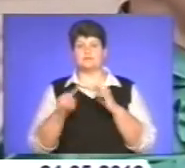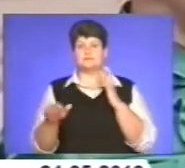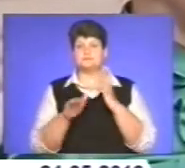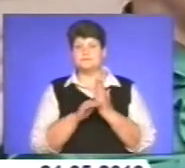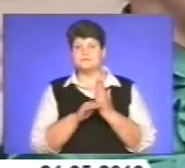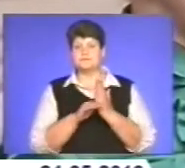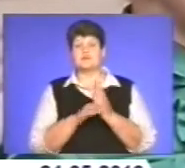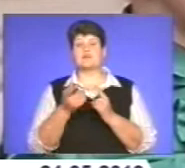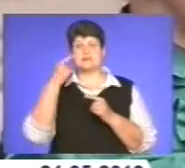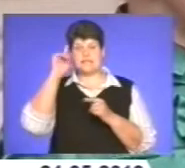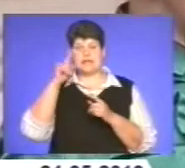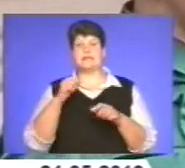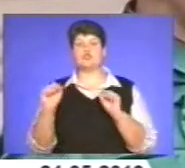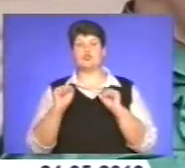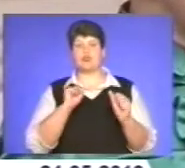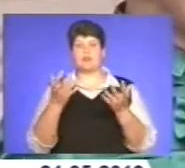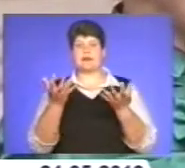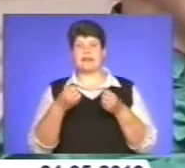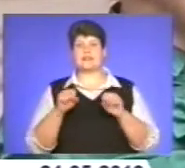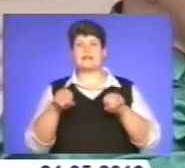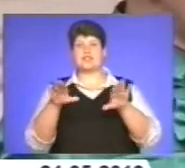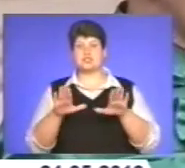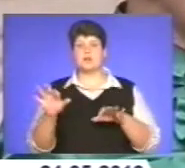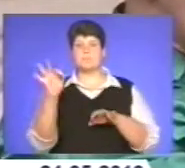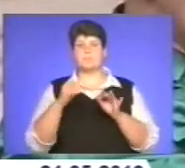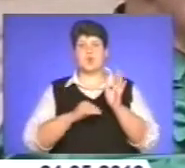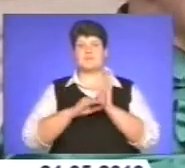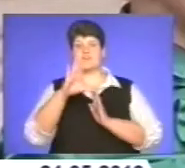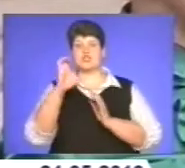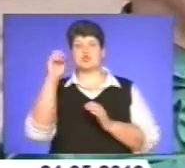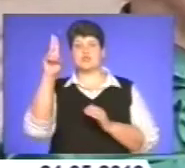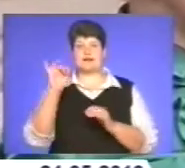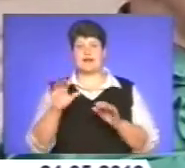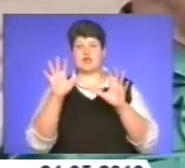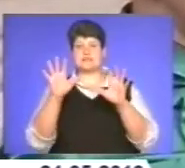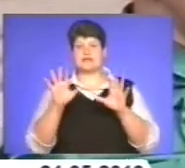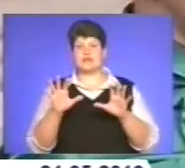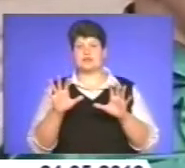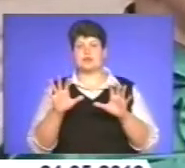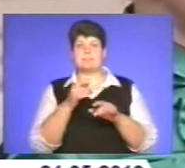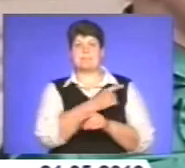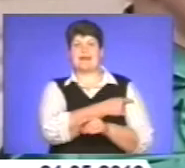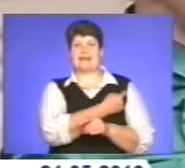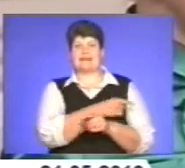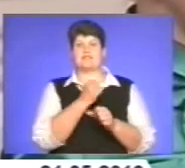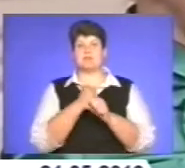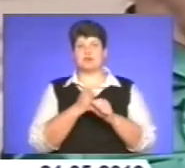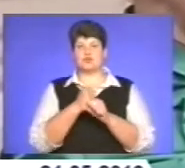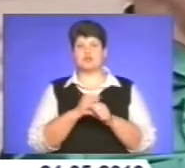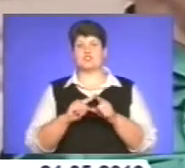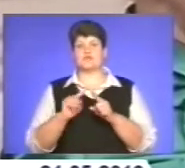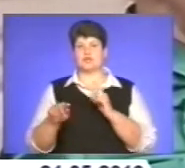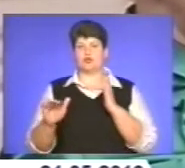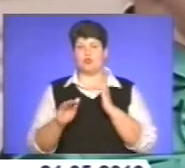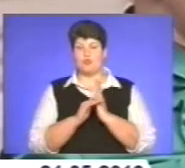знаєте, що урядом прийняті рішення про підвищення соціального статусу медиків, які працюють на швидкій допомозі,